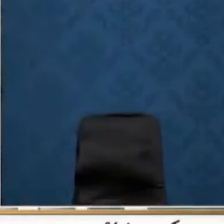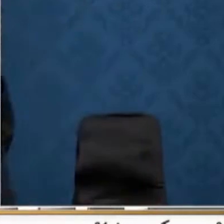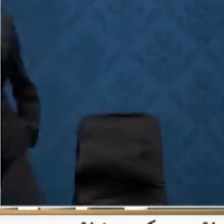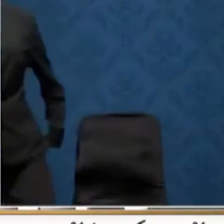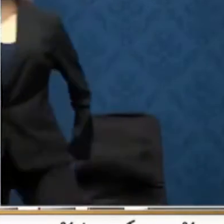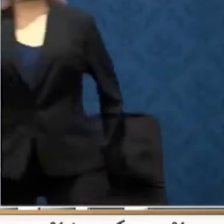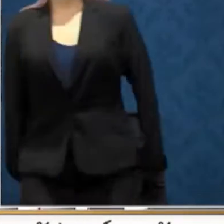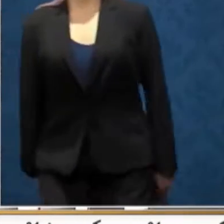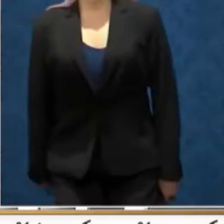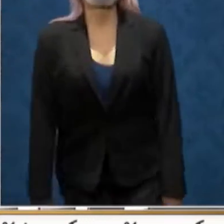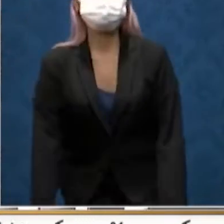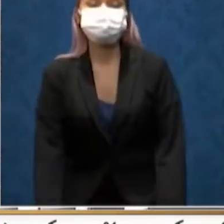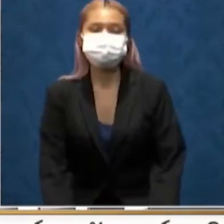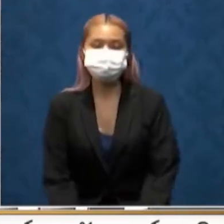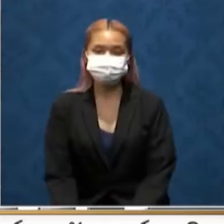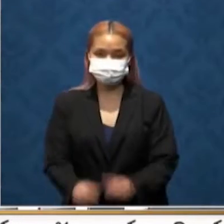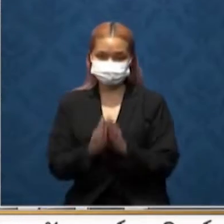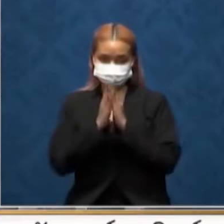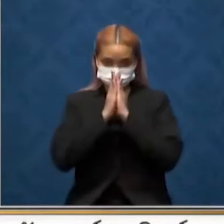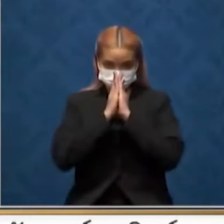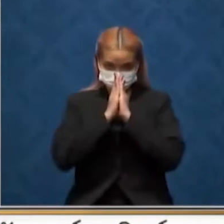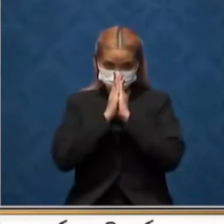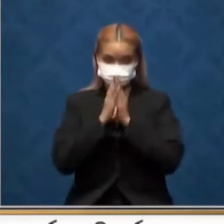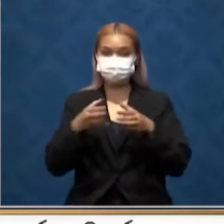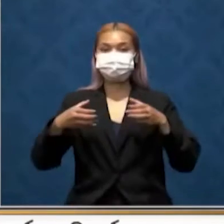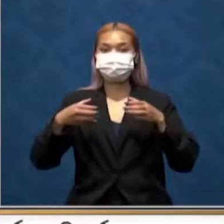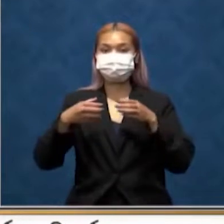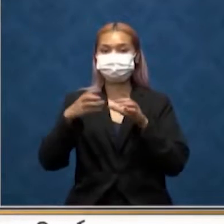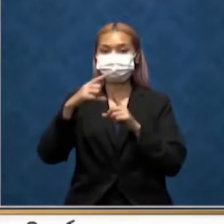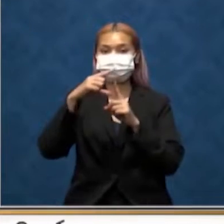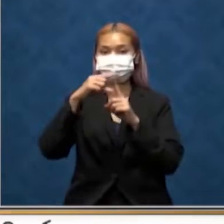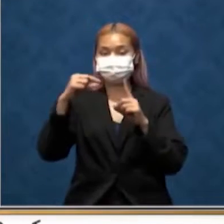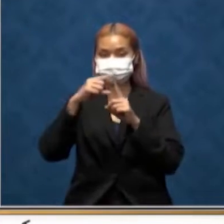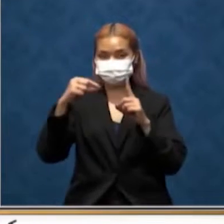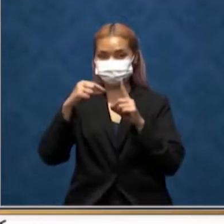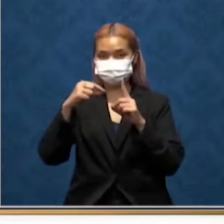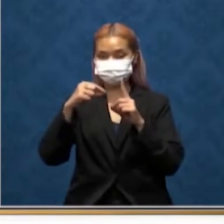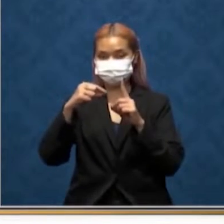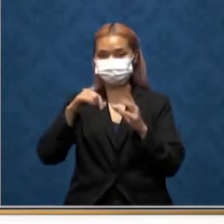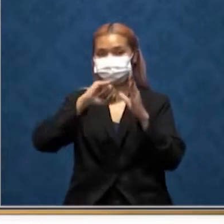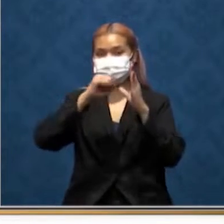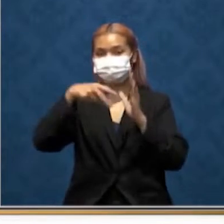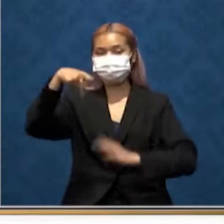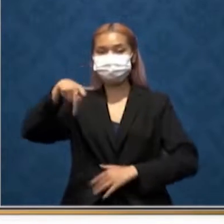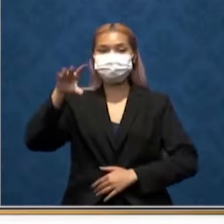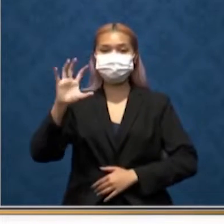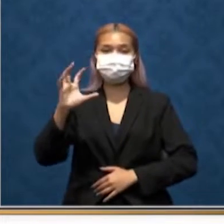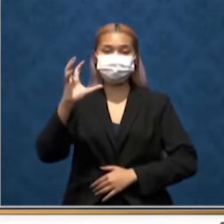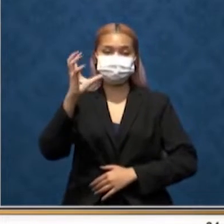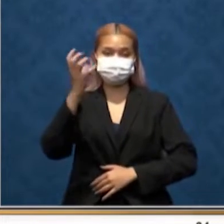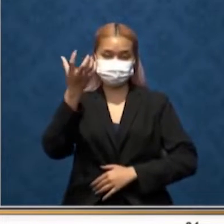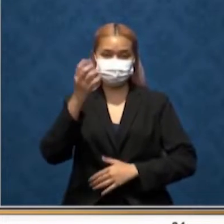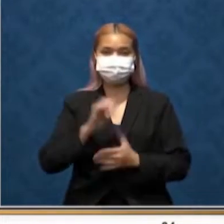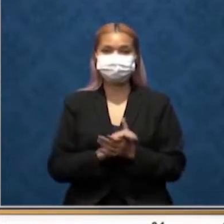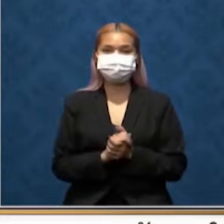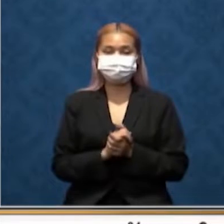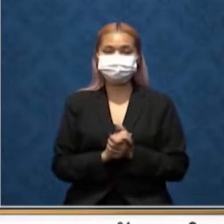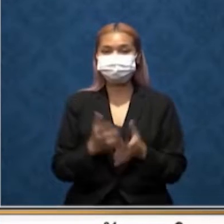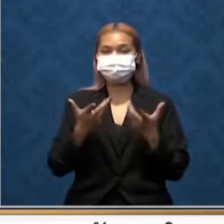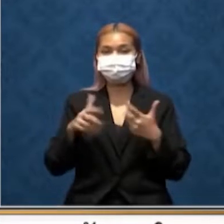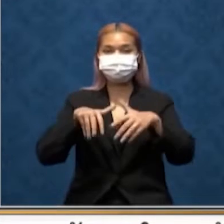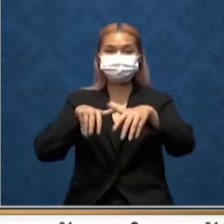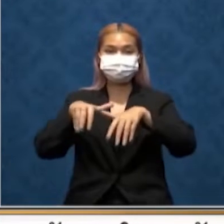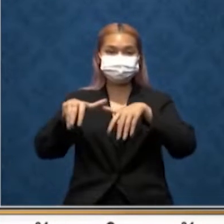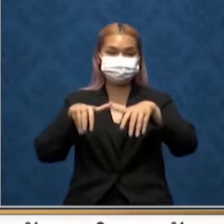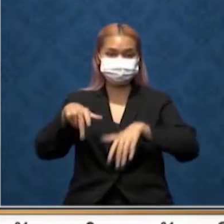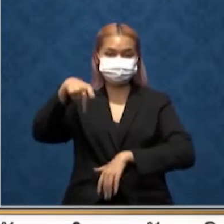ครับเรียนท่านประธานครับผมปฏิภาสันติพาดาก้าวไกลพิษณุโลกครับผมได้รับเรื่องจากคุณปัญญาสมศรีนะครับตำบลบึงพระหมู่2และพี่น้องประชาชนชาวพิษณุโลก